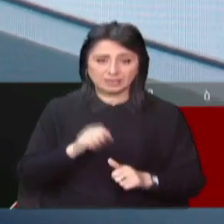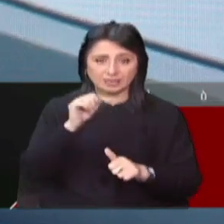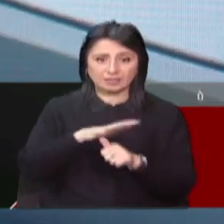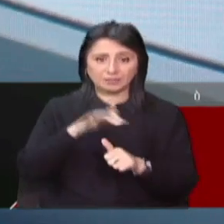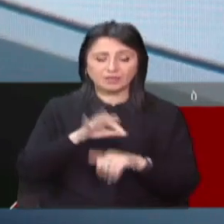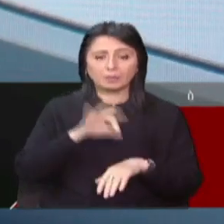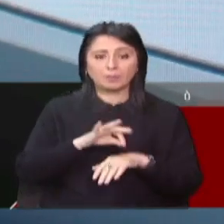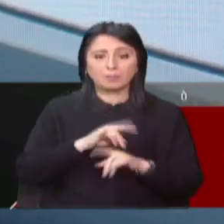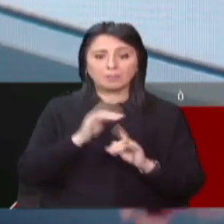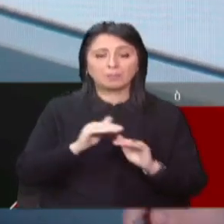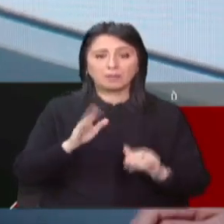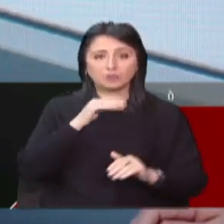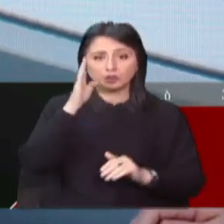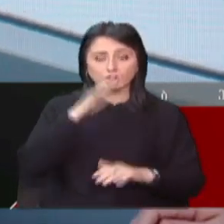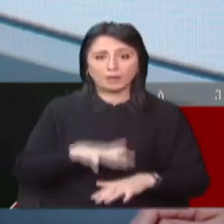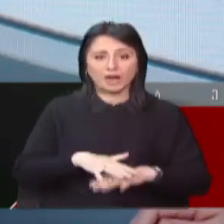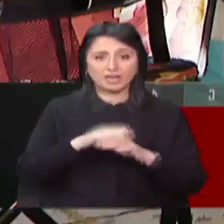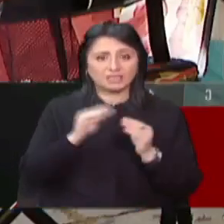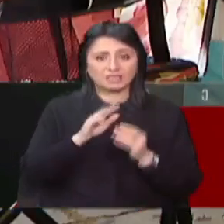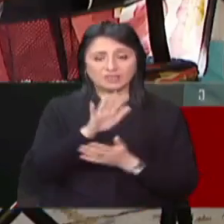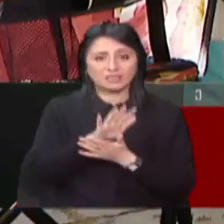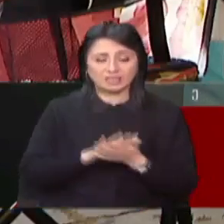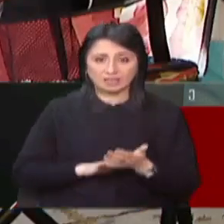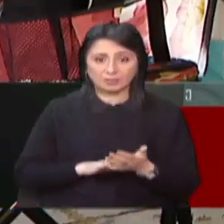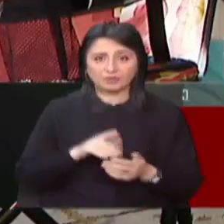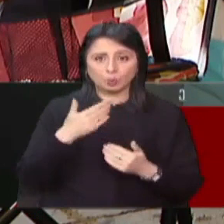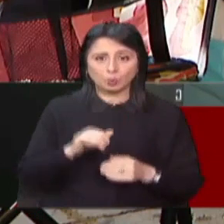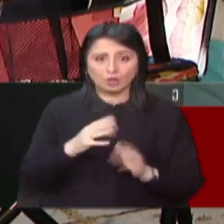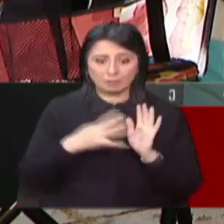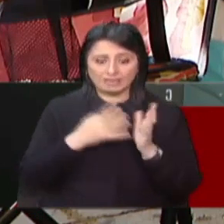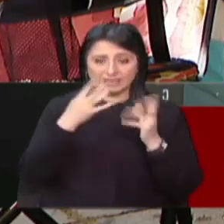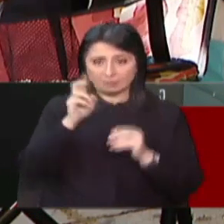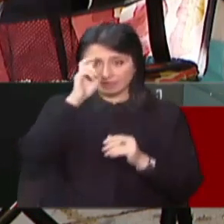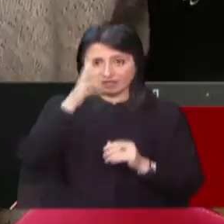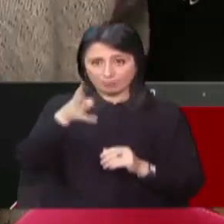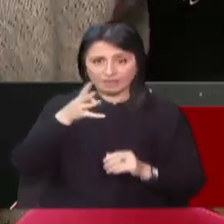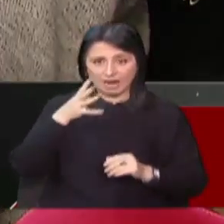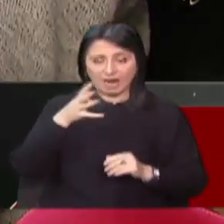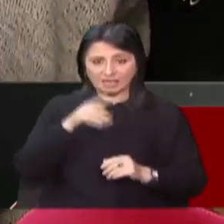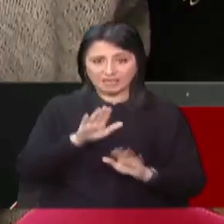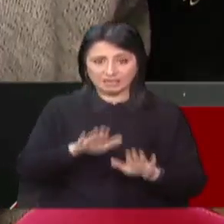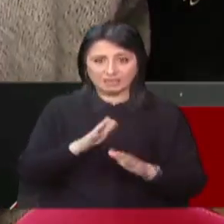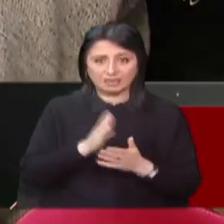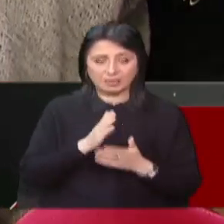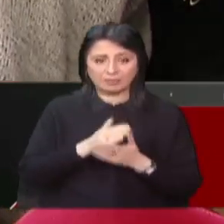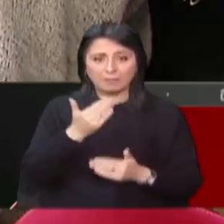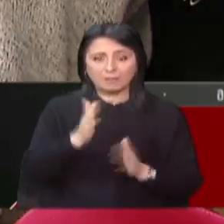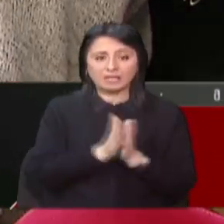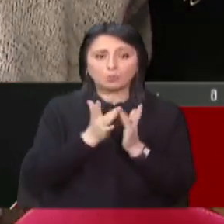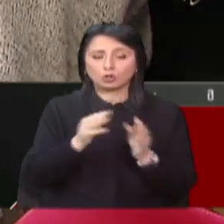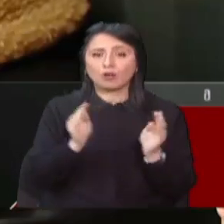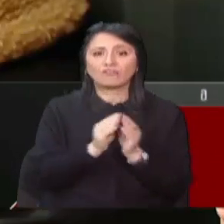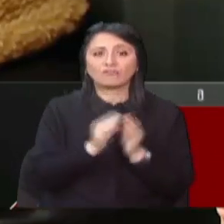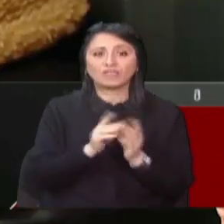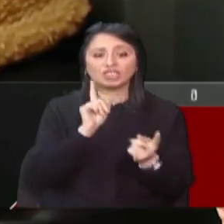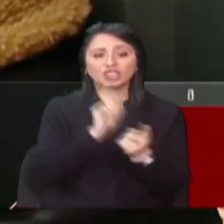condroplasis sindromis kone bavshobis chovlebis aktsia ise ugrzeldeba isini uko me9 dghe amtavrobis administratsiastan imqopebian mati motkhovna